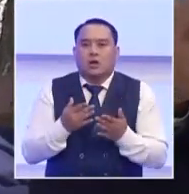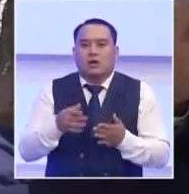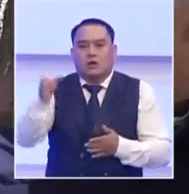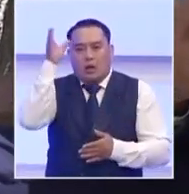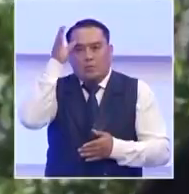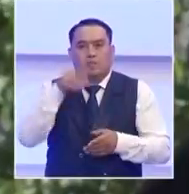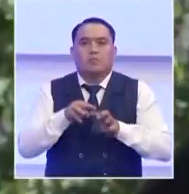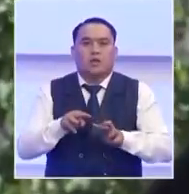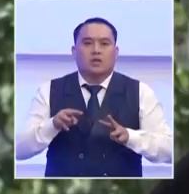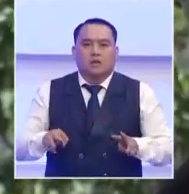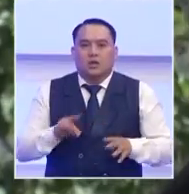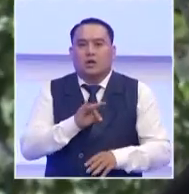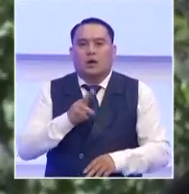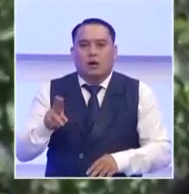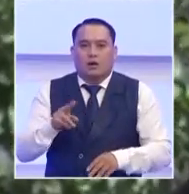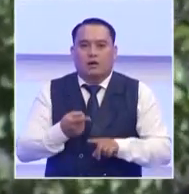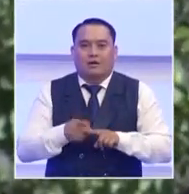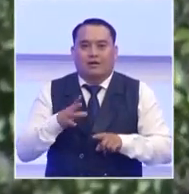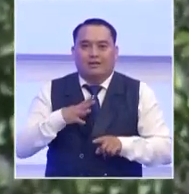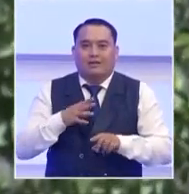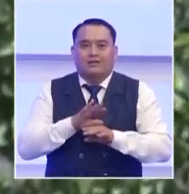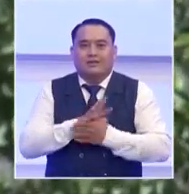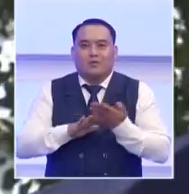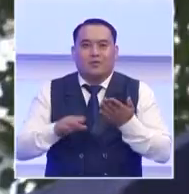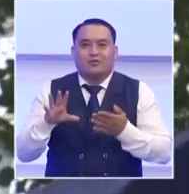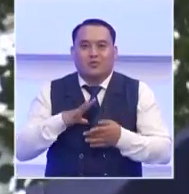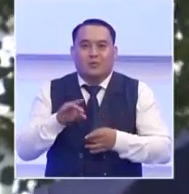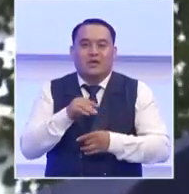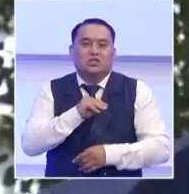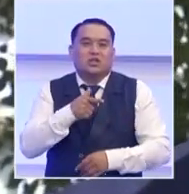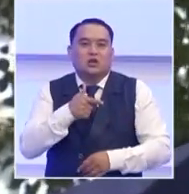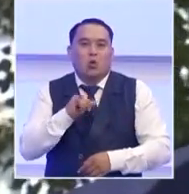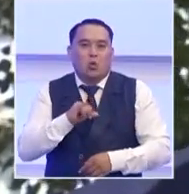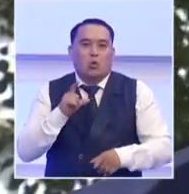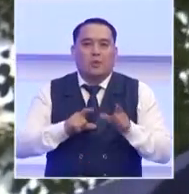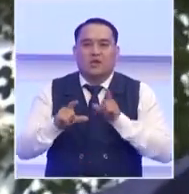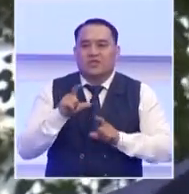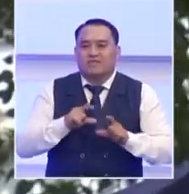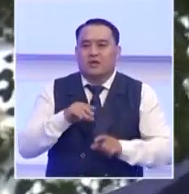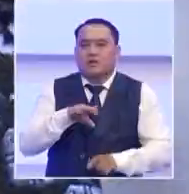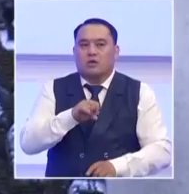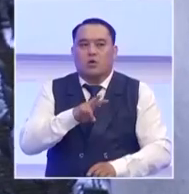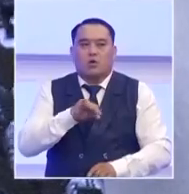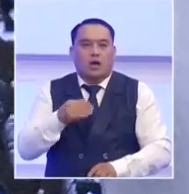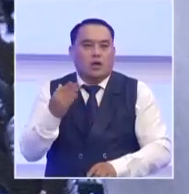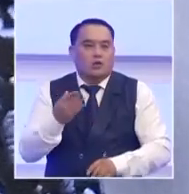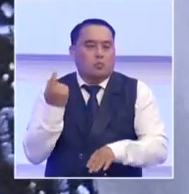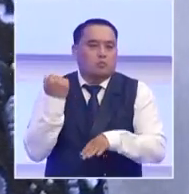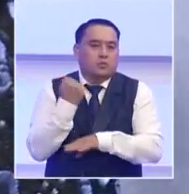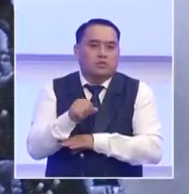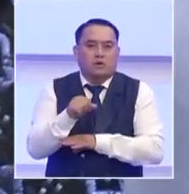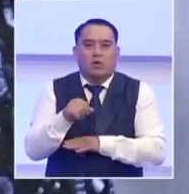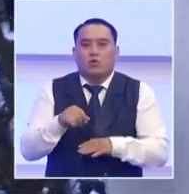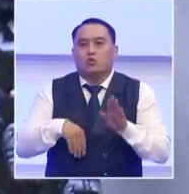министрлігі жанынан құрылған республикалық комиссияда қаралған. Іріктеуден Жетісу мемлекеттік университетінің шәкірті Уәлихан Исалиев та сүрінбей өтіп,